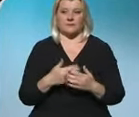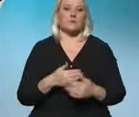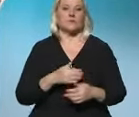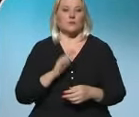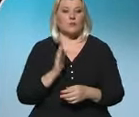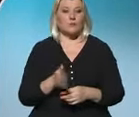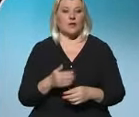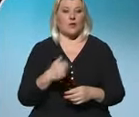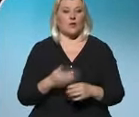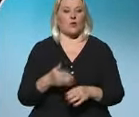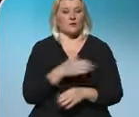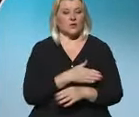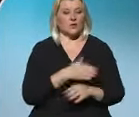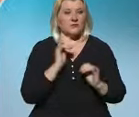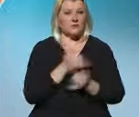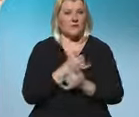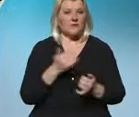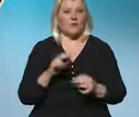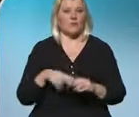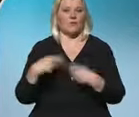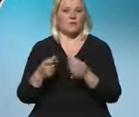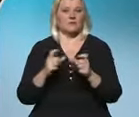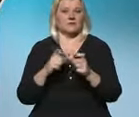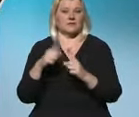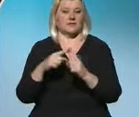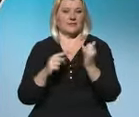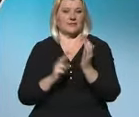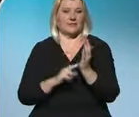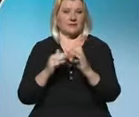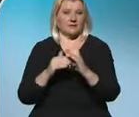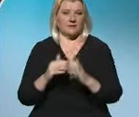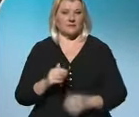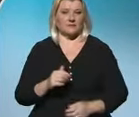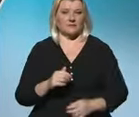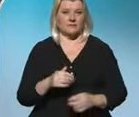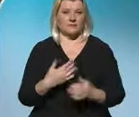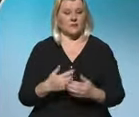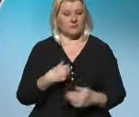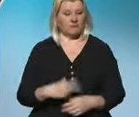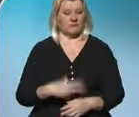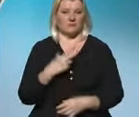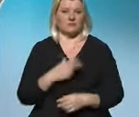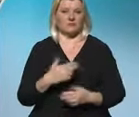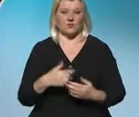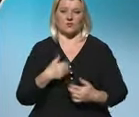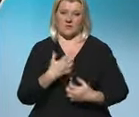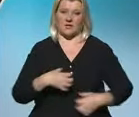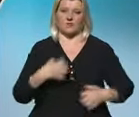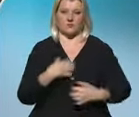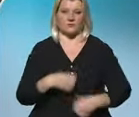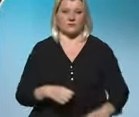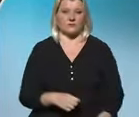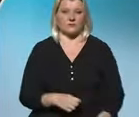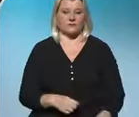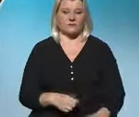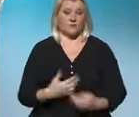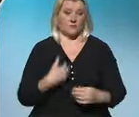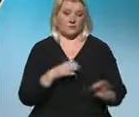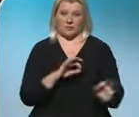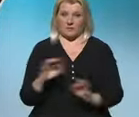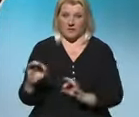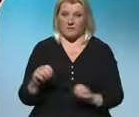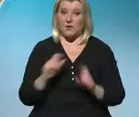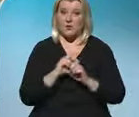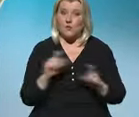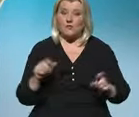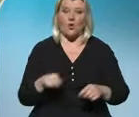před ním, jako spousta jiných kapel teda. Ale já si to tak jako beru, že super, že hraju před Stingem, takže se na to hrozně těšíme, připravujeme se na to, protože je to